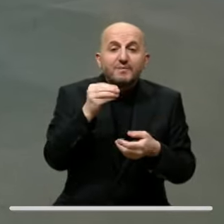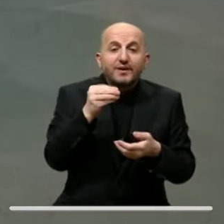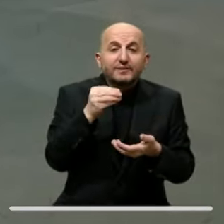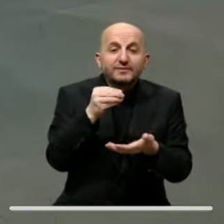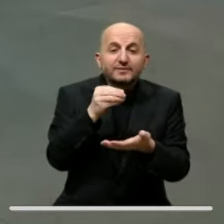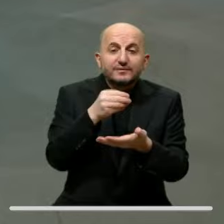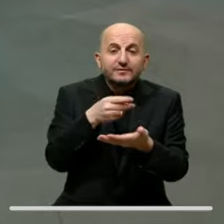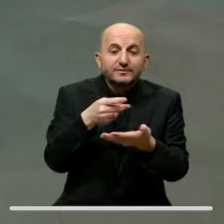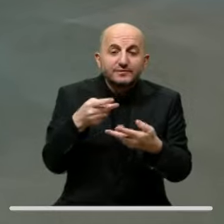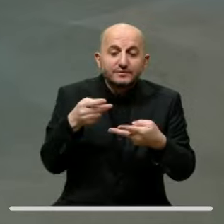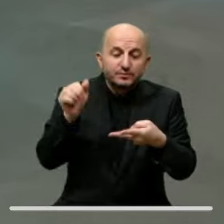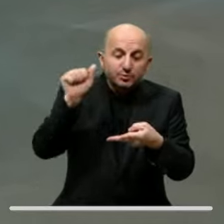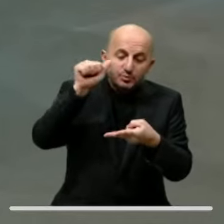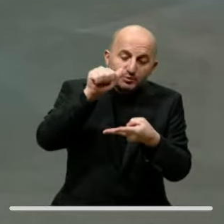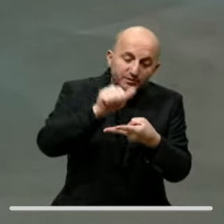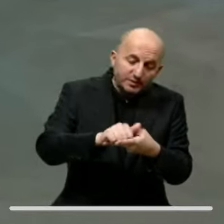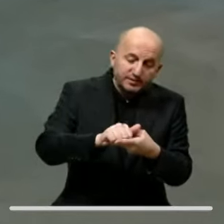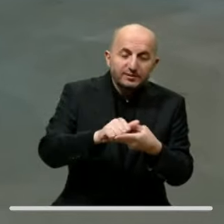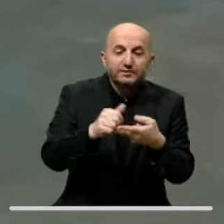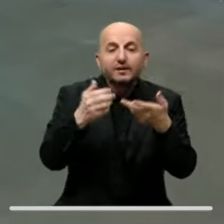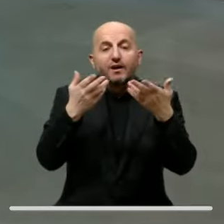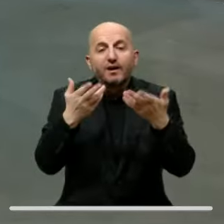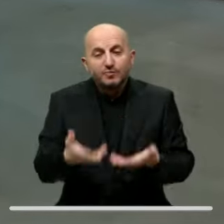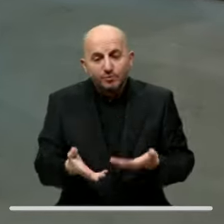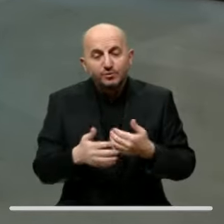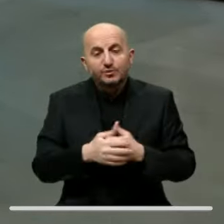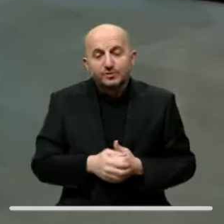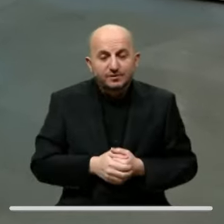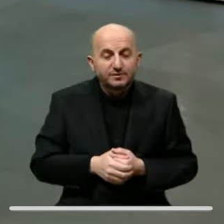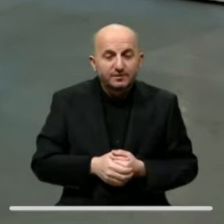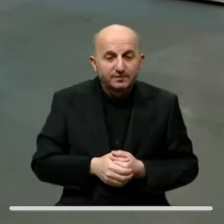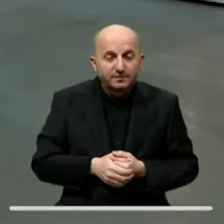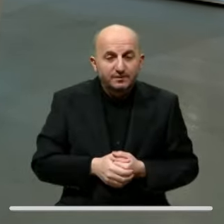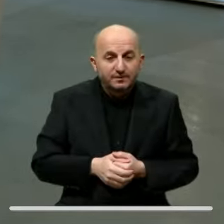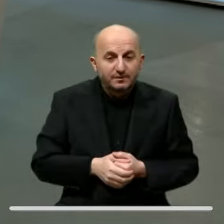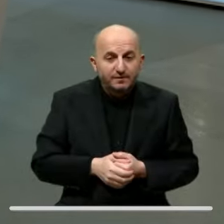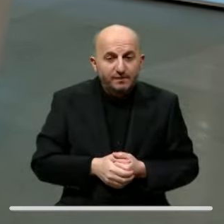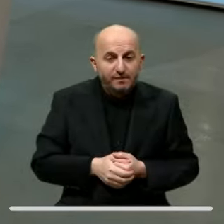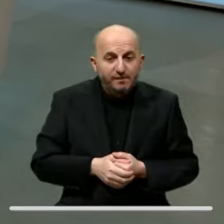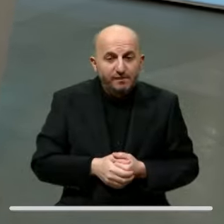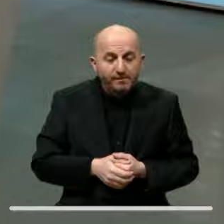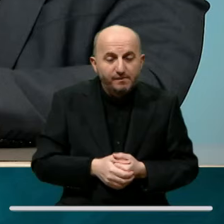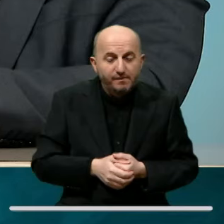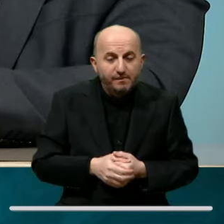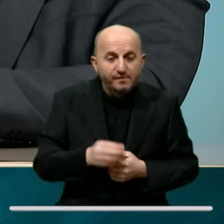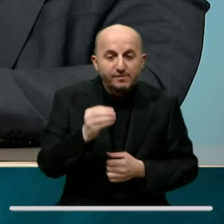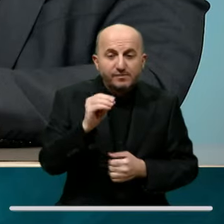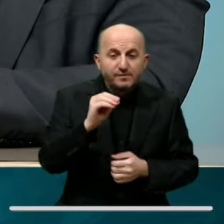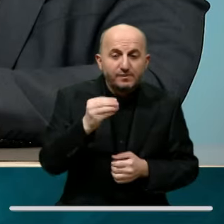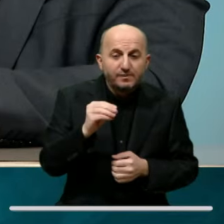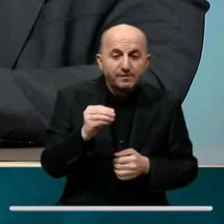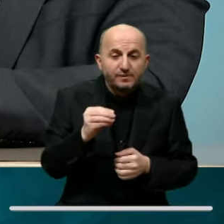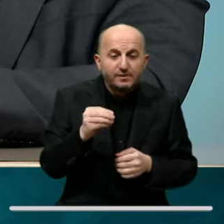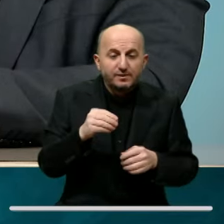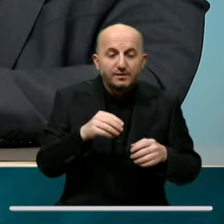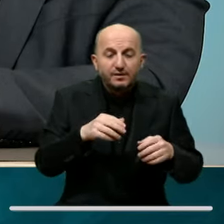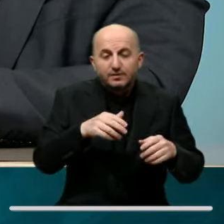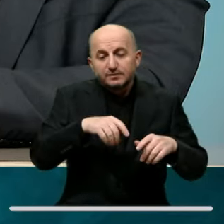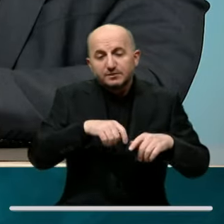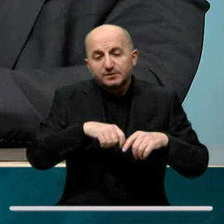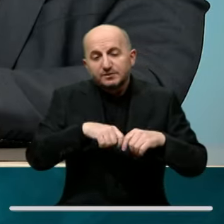yapmış olduğu secde de geçerlidir. Peki hocam, şöyle yapsa olur mu? Hani böyle çocuğumuzu da yavrumuzu da incitmeden,